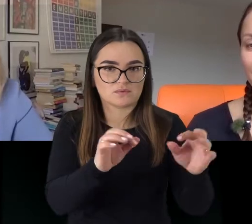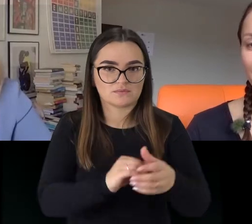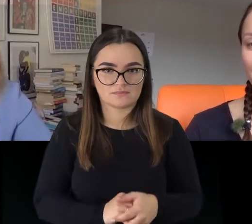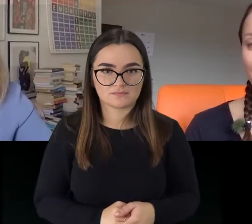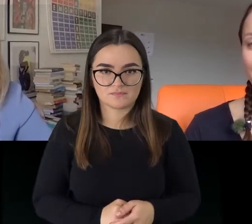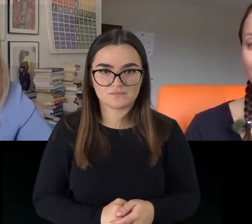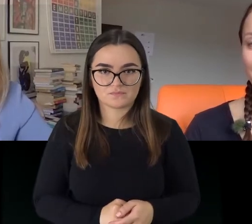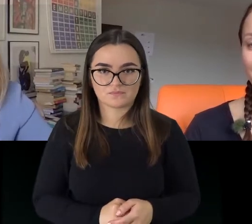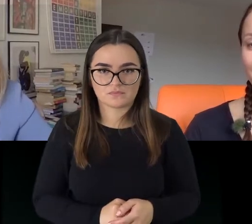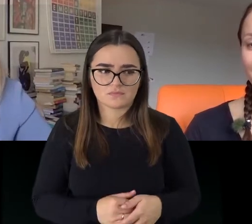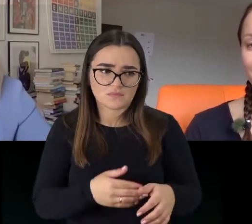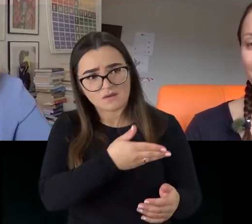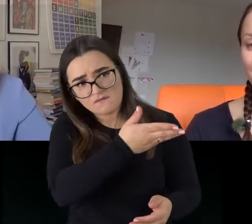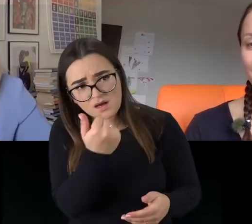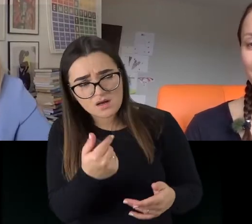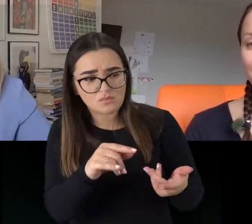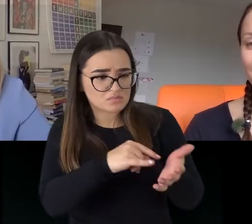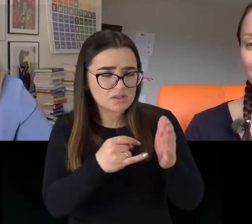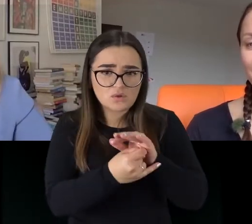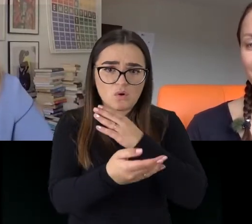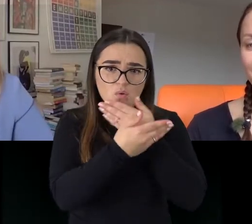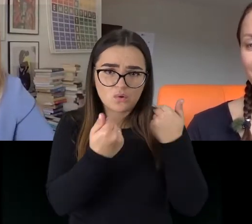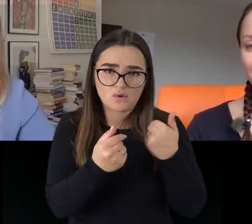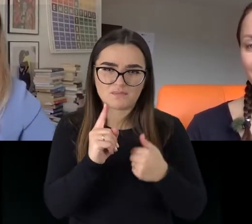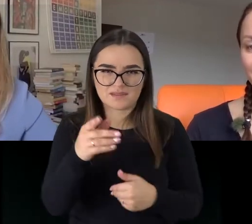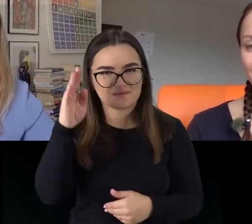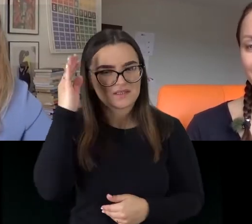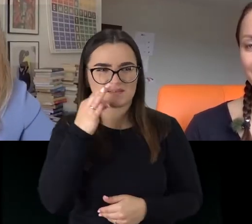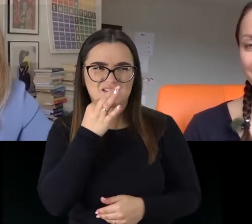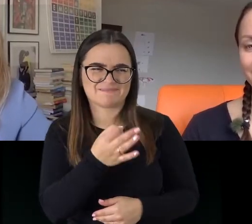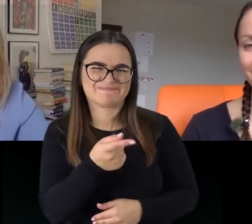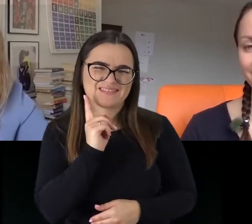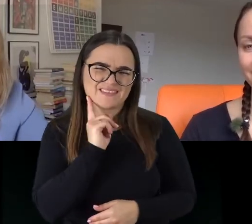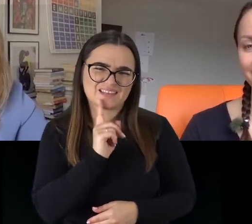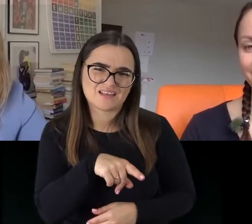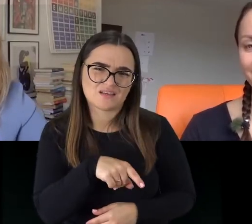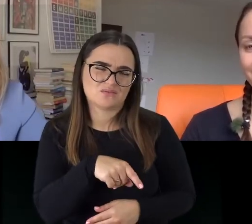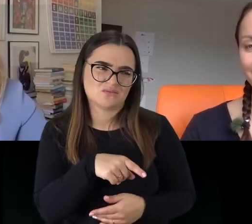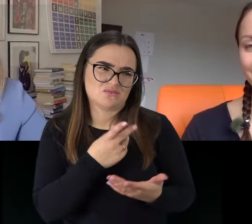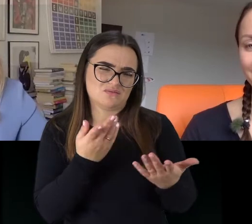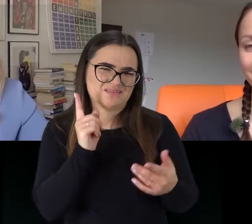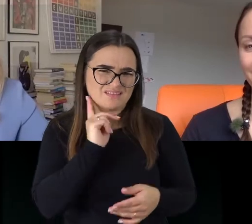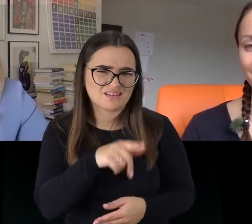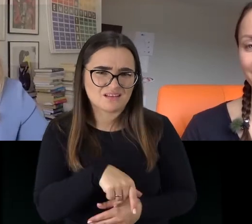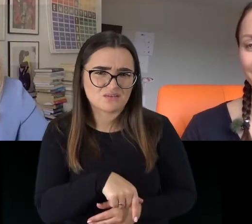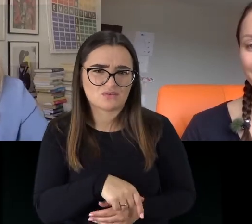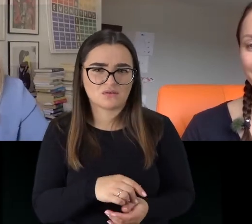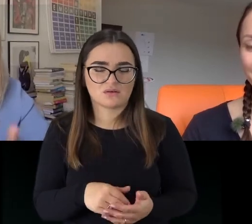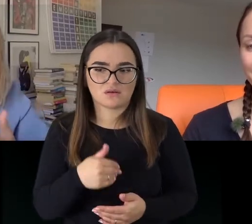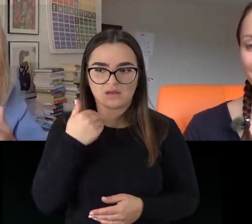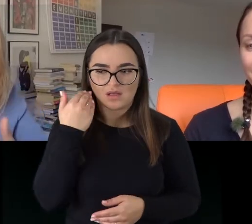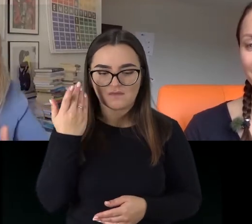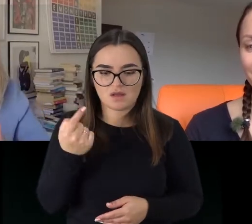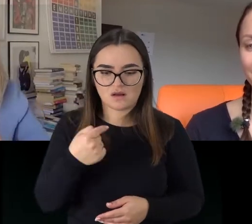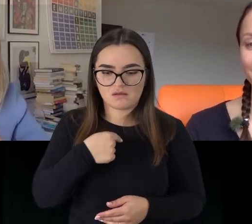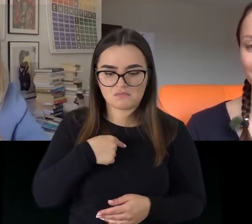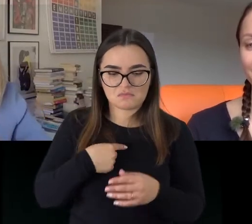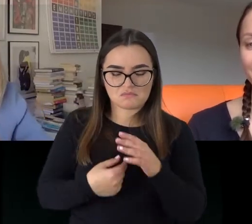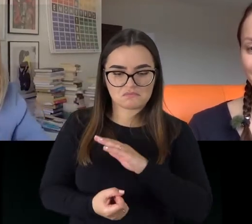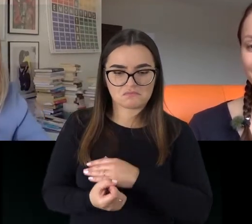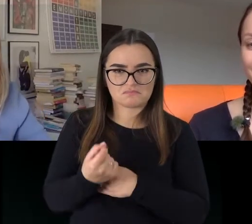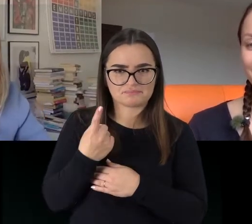fainą, tik nieko nesam suplanavę, bet jis sako, ei, nu nelabai noriu, nu tai smagu būti ir taip. Ir tada ir man jau toks